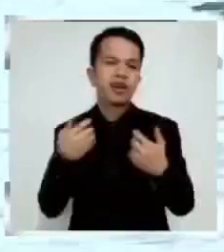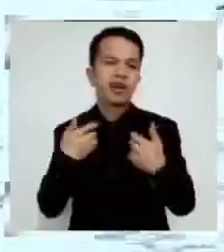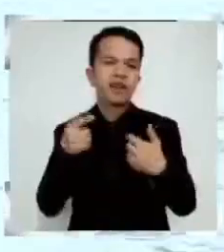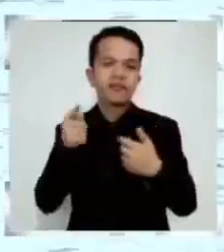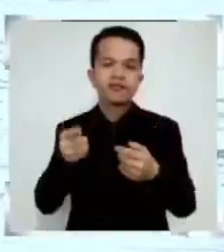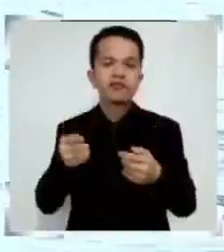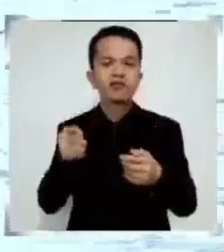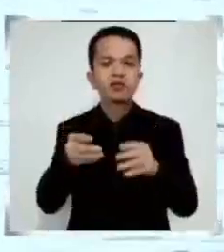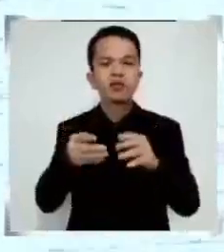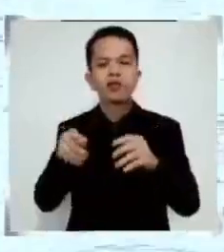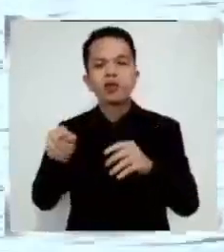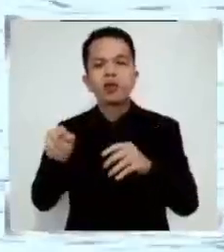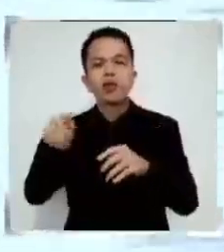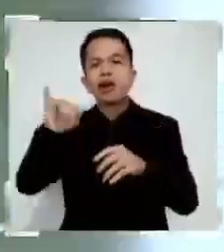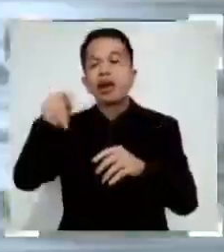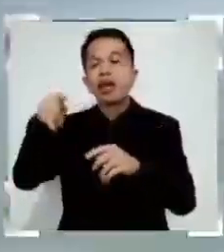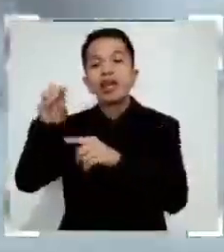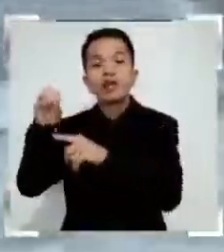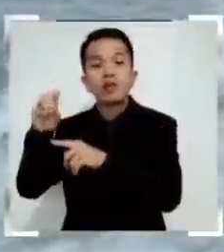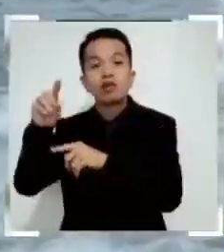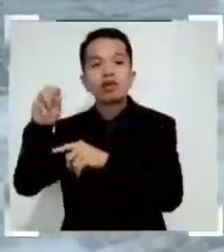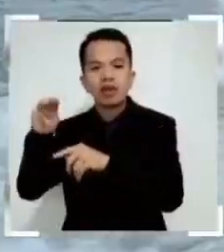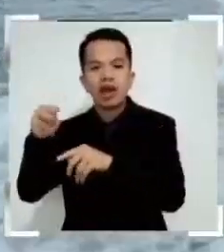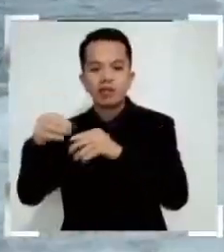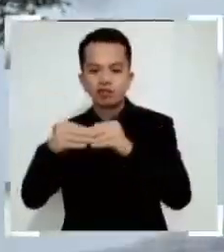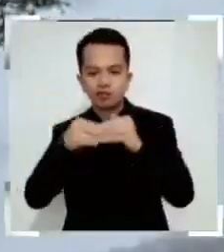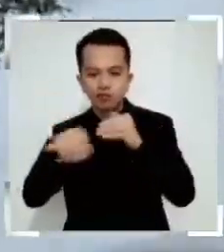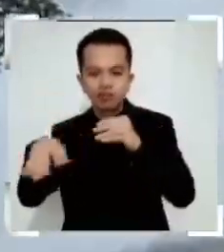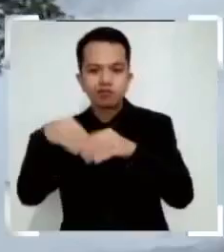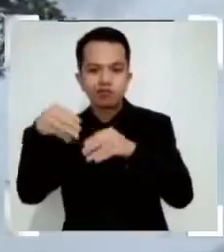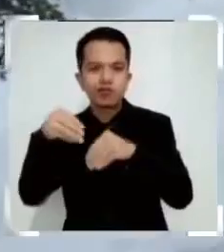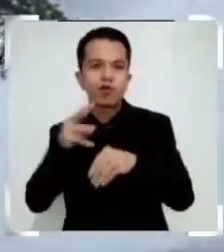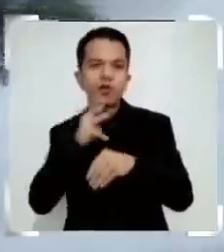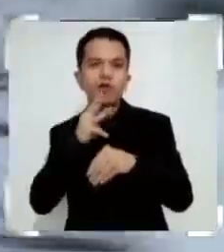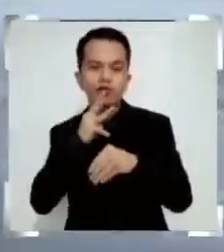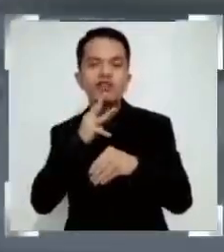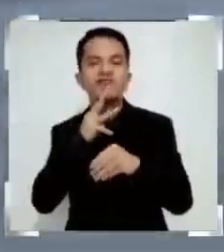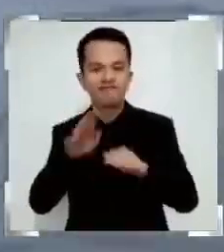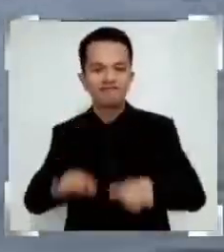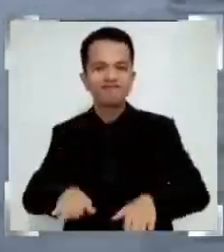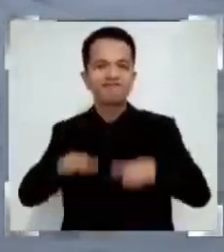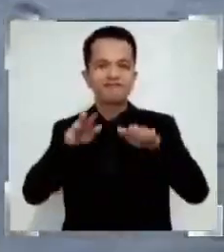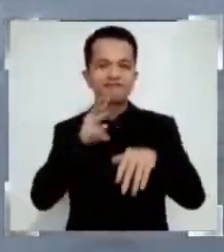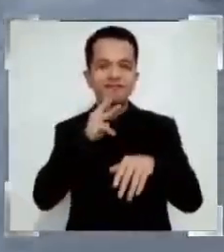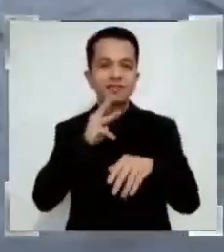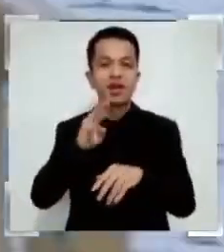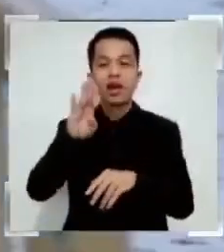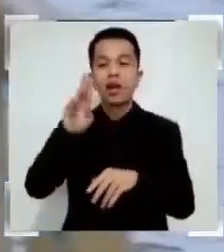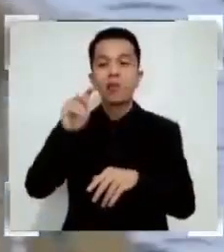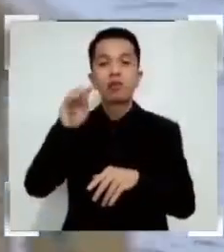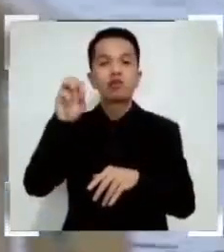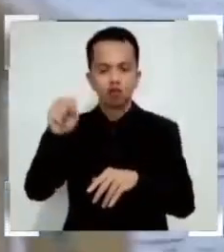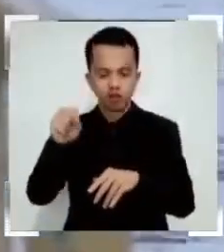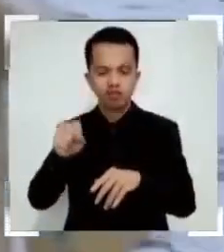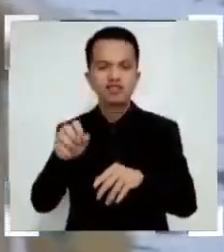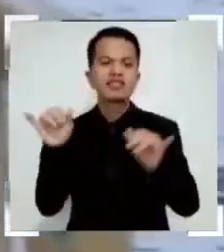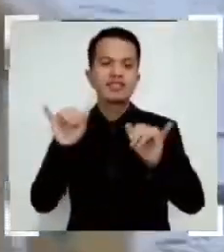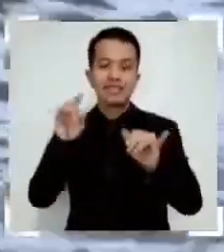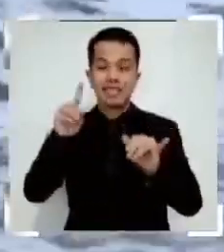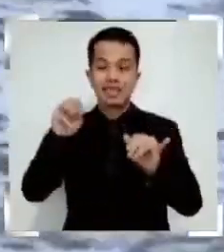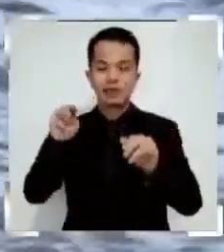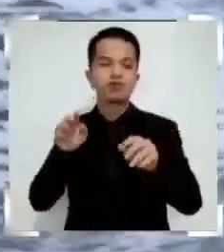Ipo Dam kaninang alas 3 ng hapon. Nagpakawala rin ng tubig ang Bustos Dam. Naramdaman din ang high tide sa Dagupan